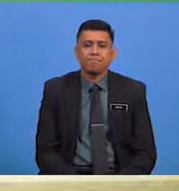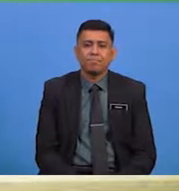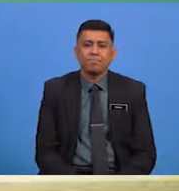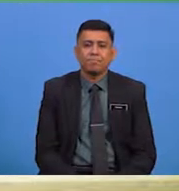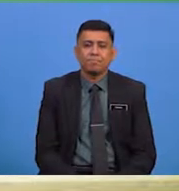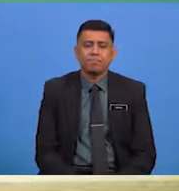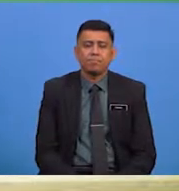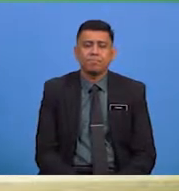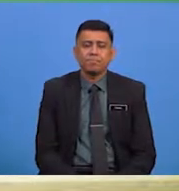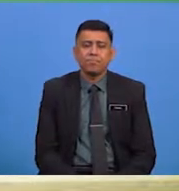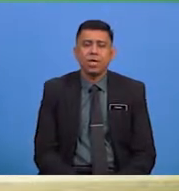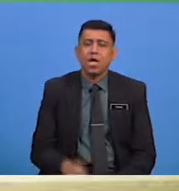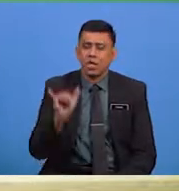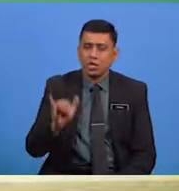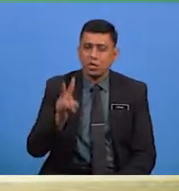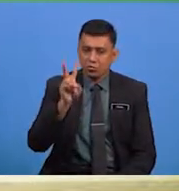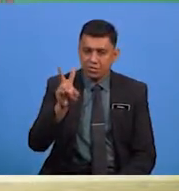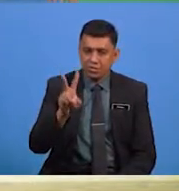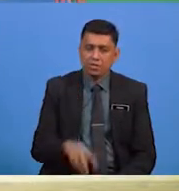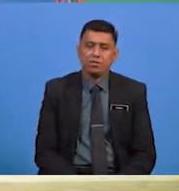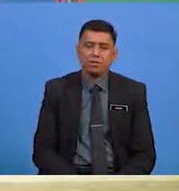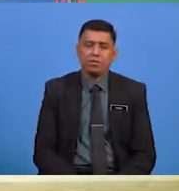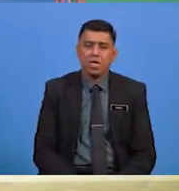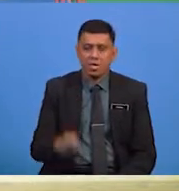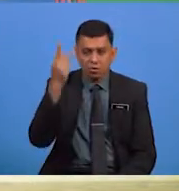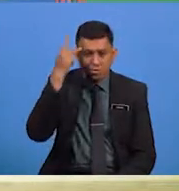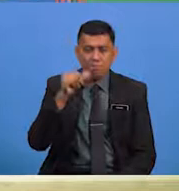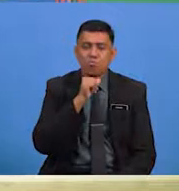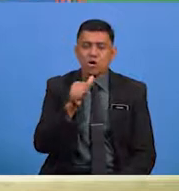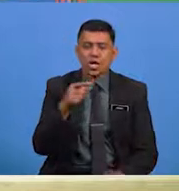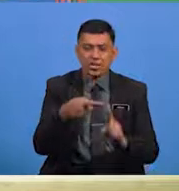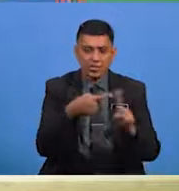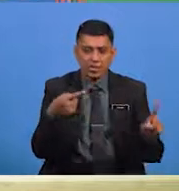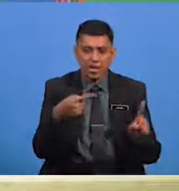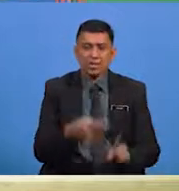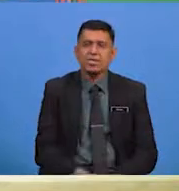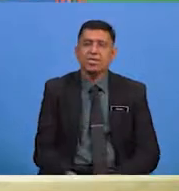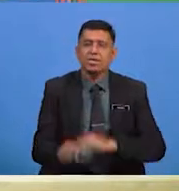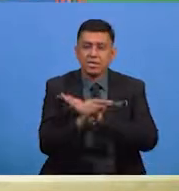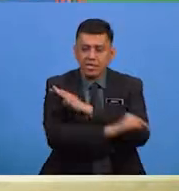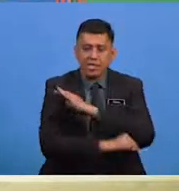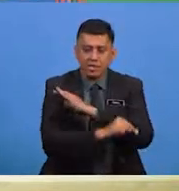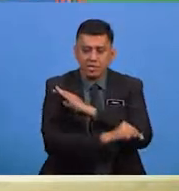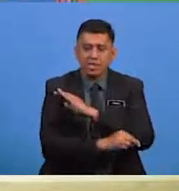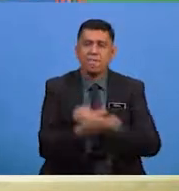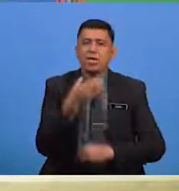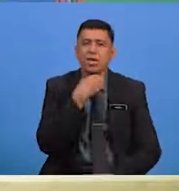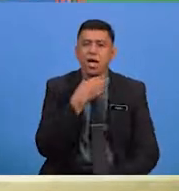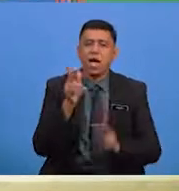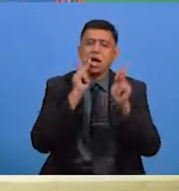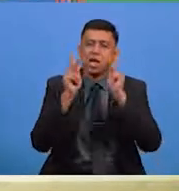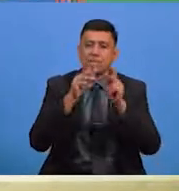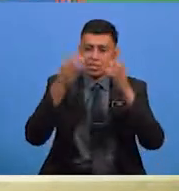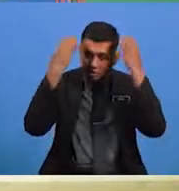Ayat yang kedua. Khairul bukan dari negeri Perak.